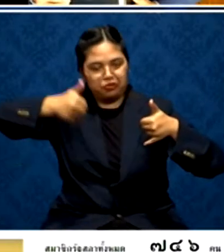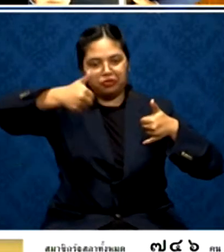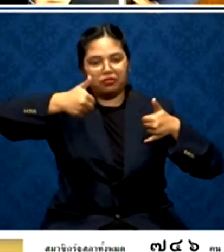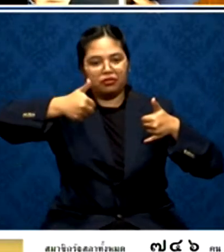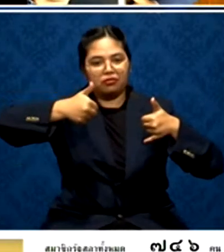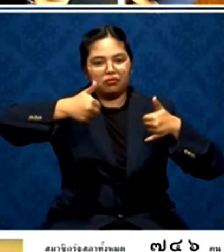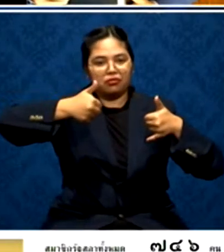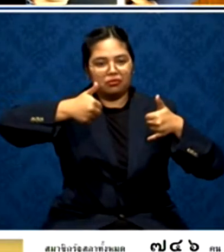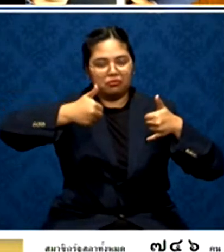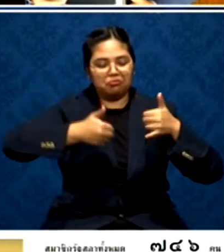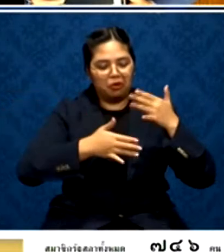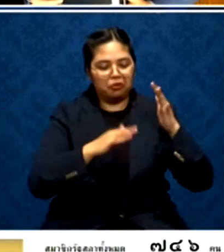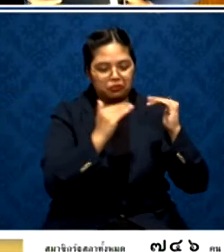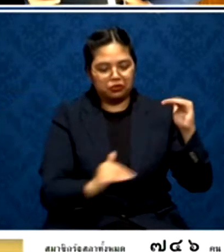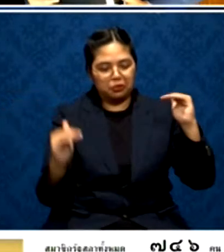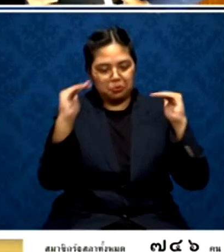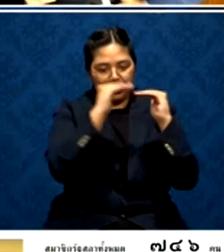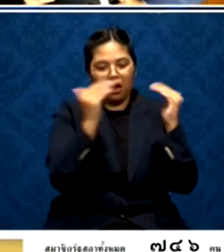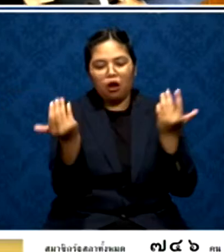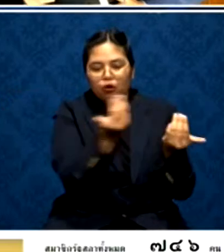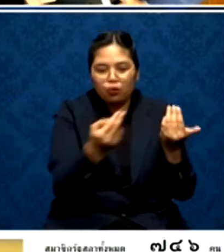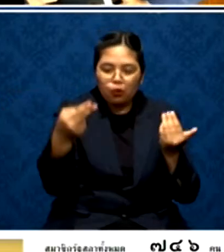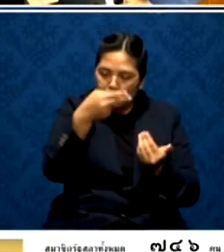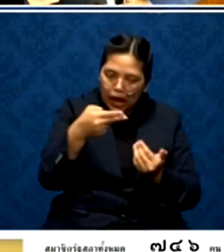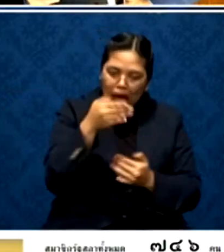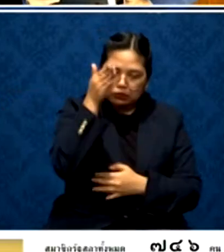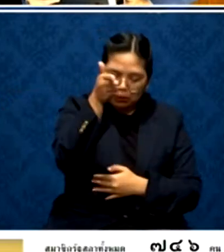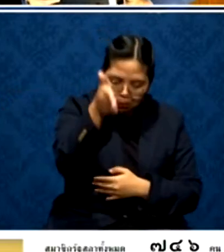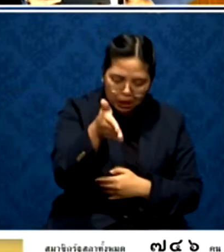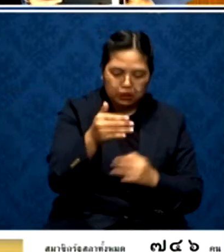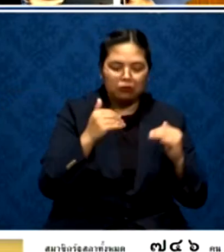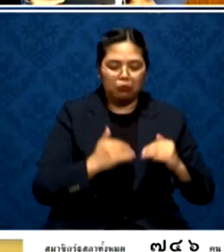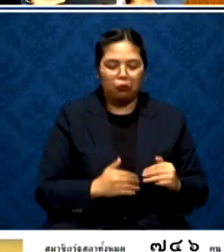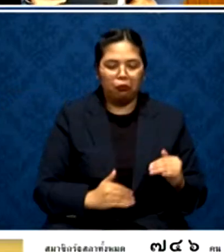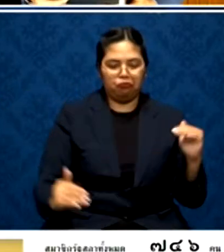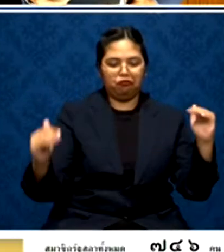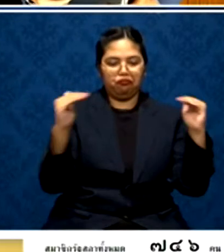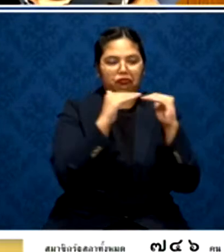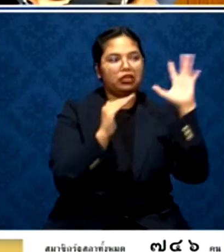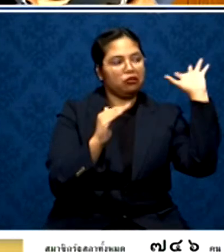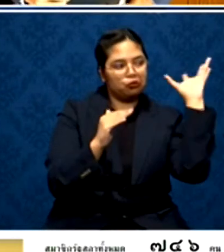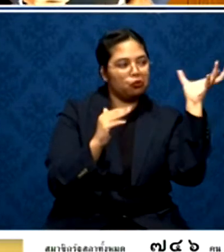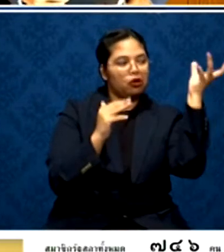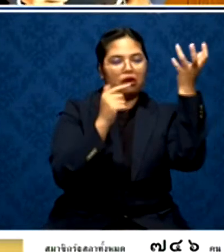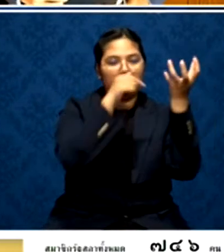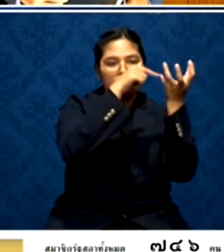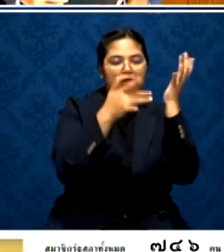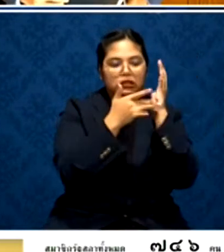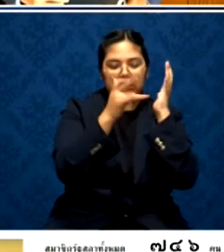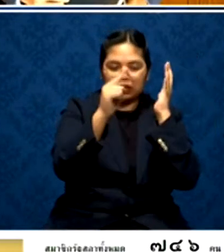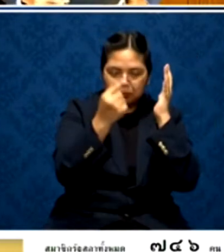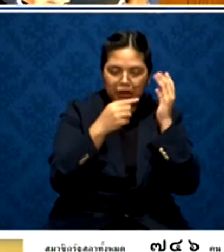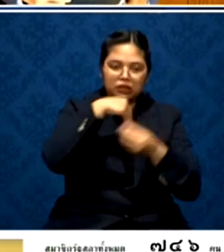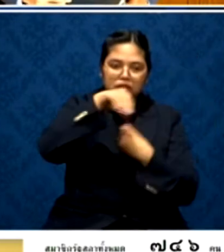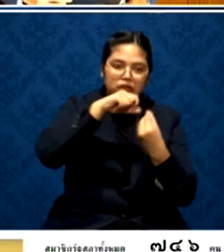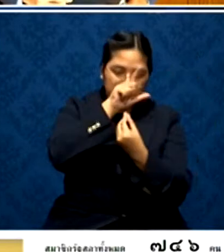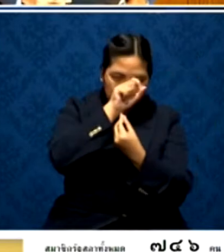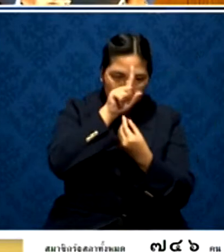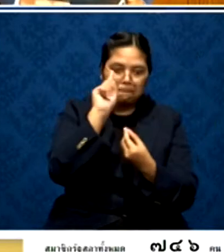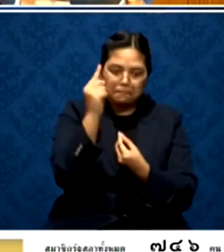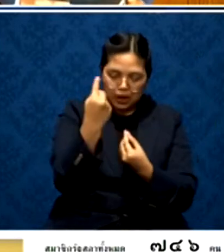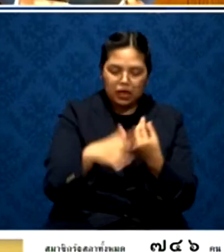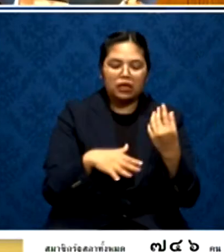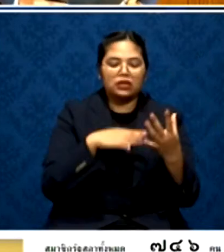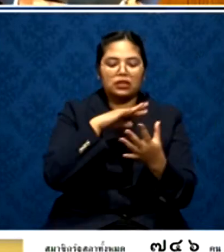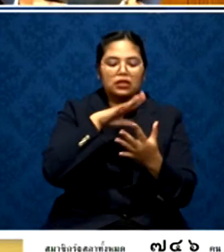เพื่อให้ลูกหลานของเราสามารถแข่งขันกับประเทศต่างๆเพื่อสร้างความรู้ใหม่เทคโนโลยีใหม่เศรษฐกิจใหม่สังคมใหม่